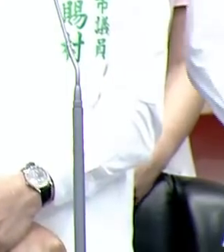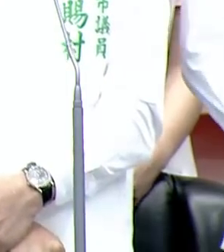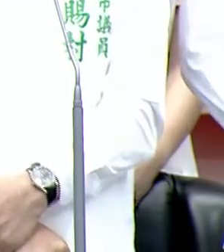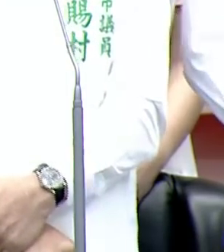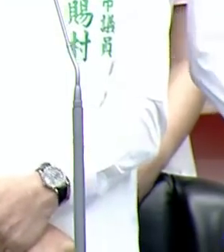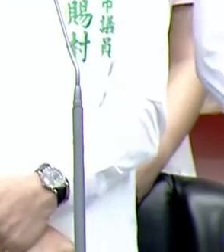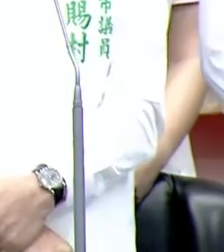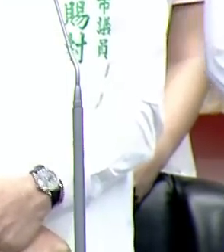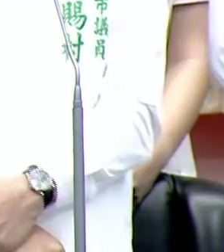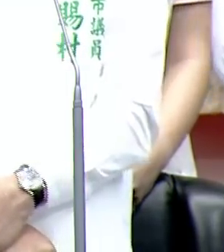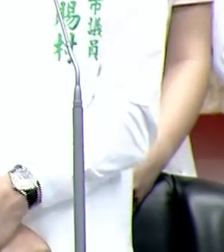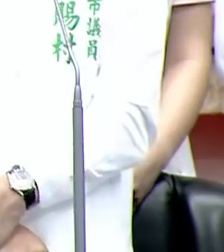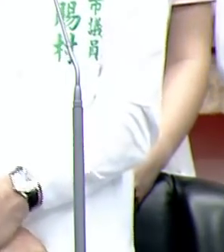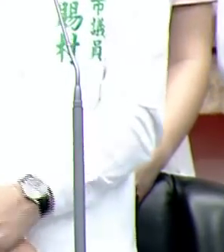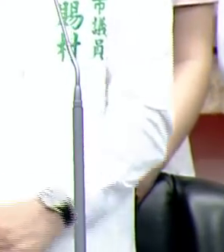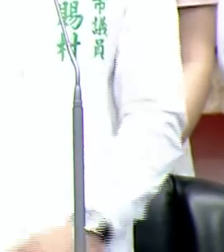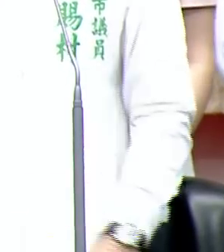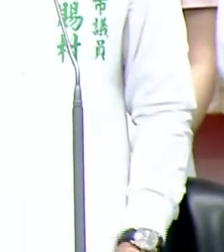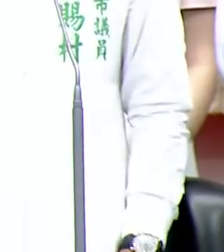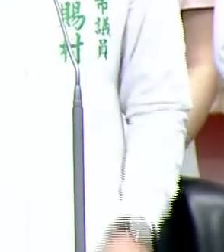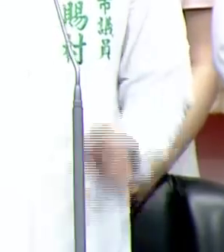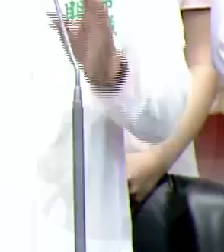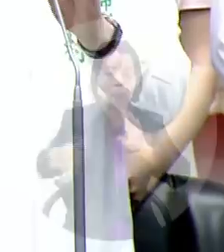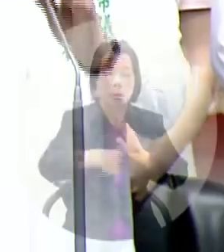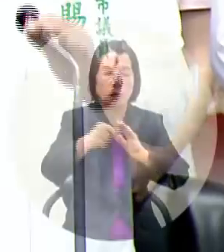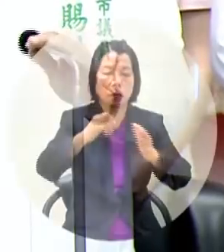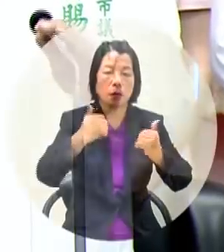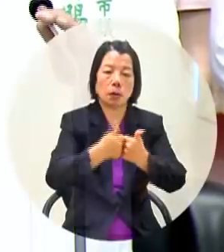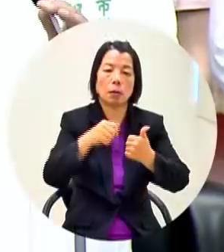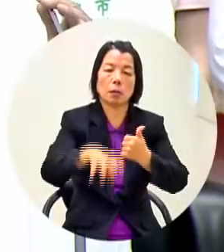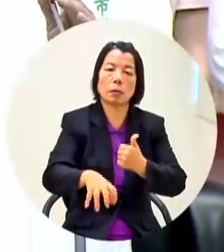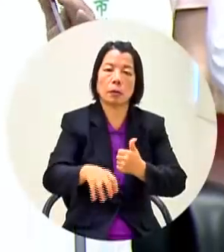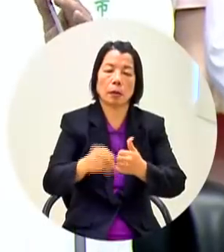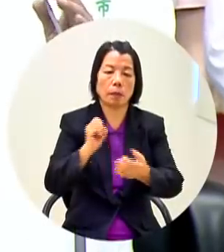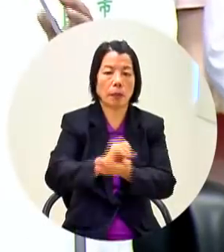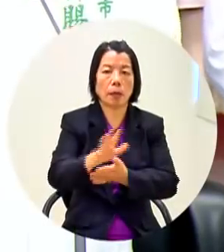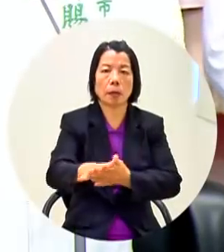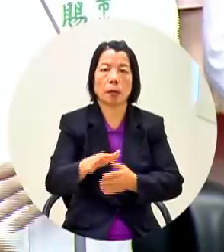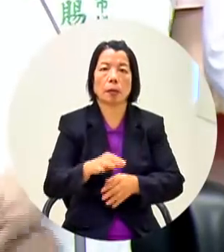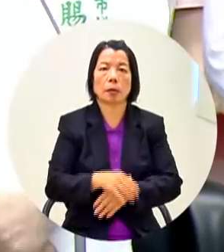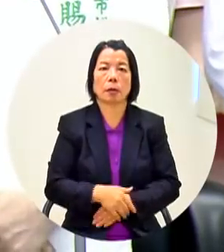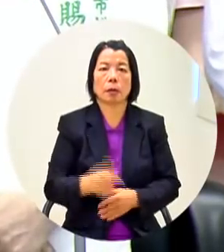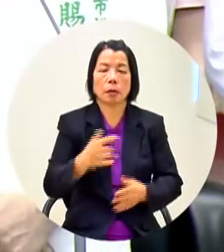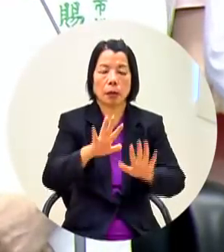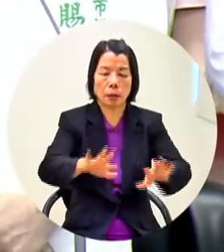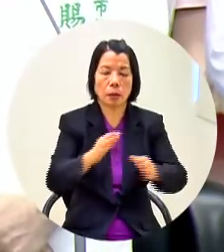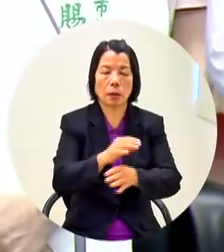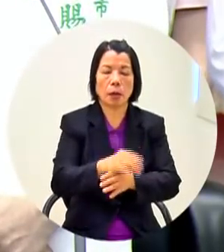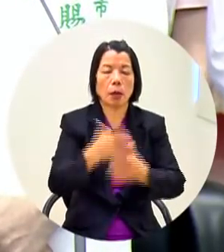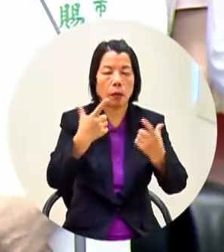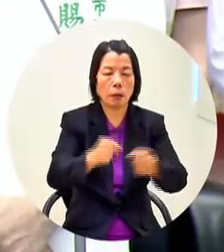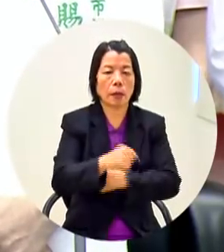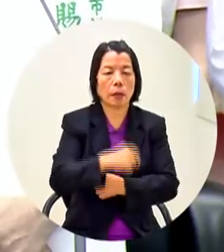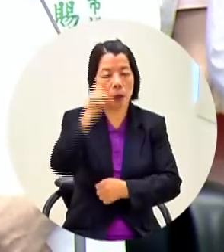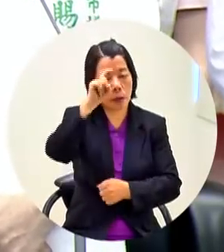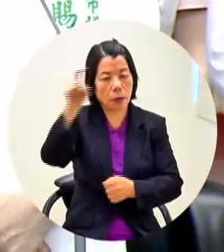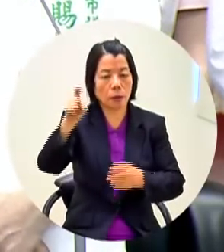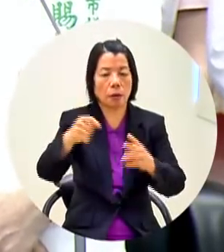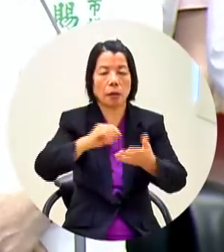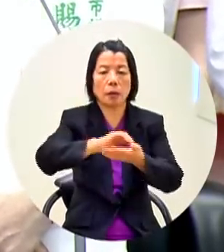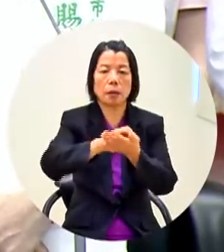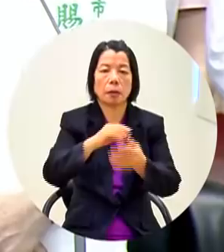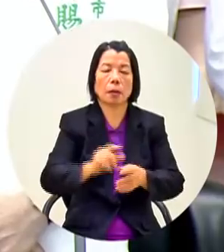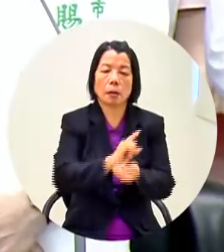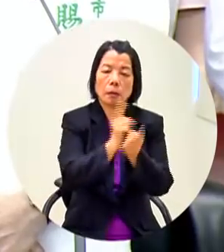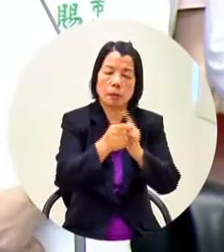221天哦，没有进市议会报告哦。结果本来开10天临时会，变三天变半天，既然连